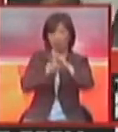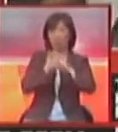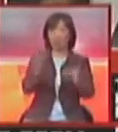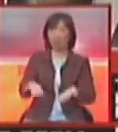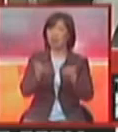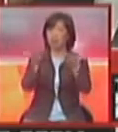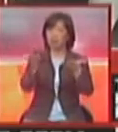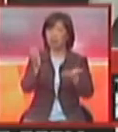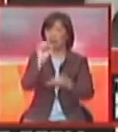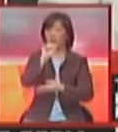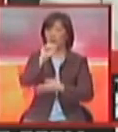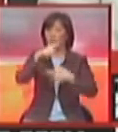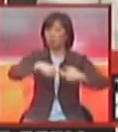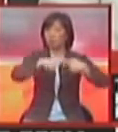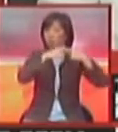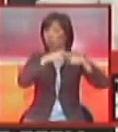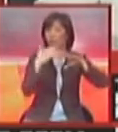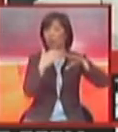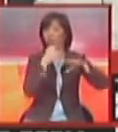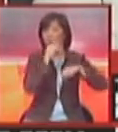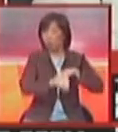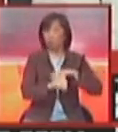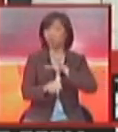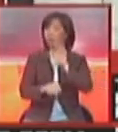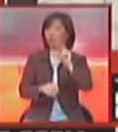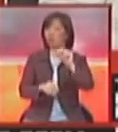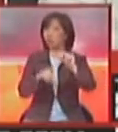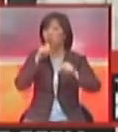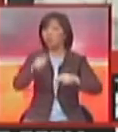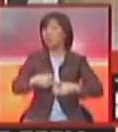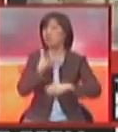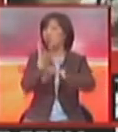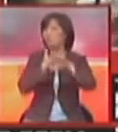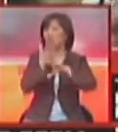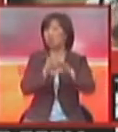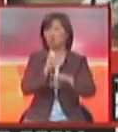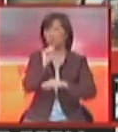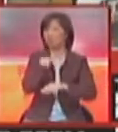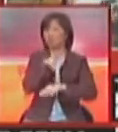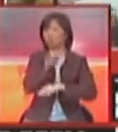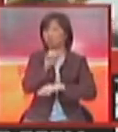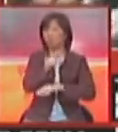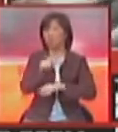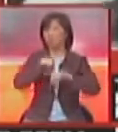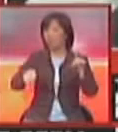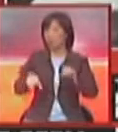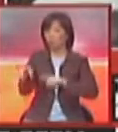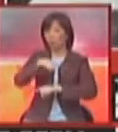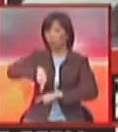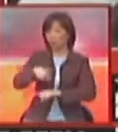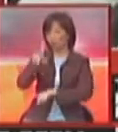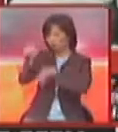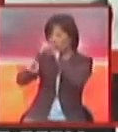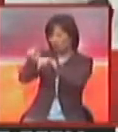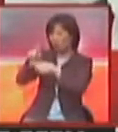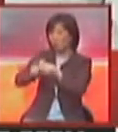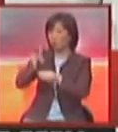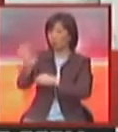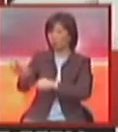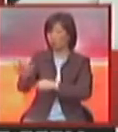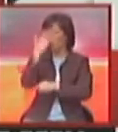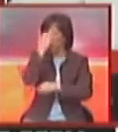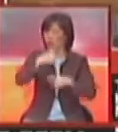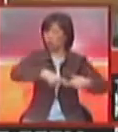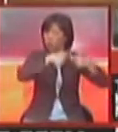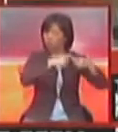yun, Attorney Ray? Hindi apila yan. Okay, questionin natin actually yung authority, yung kapangyarihan ng MTRCB na patawan ng